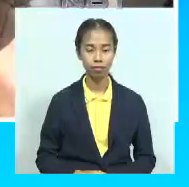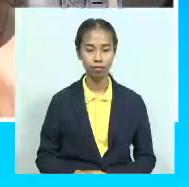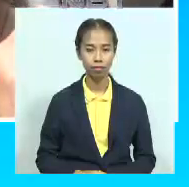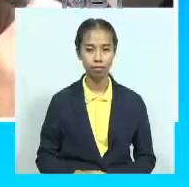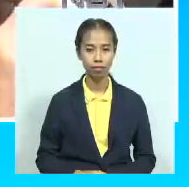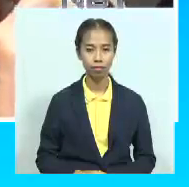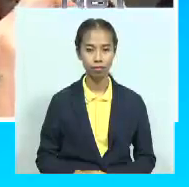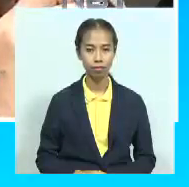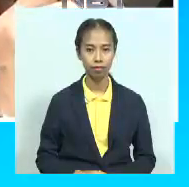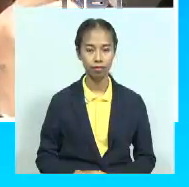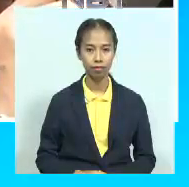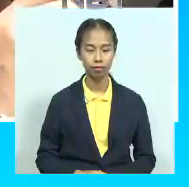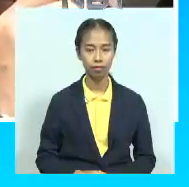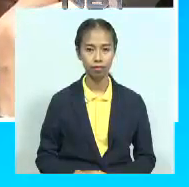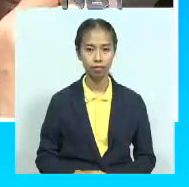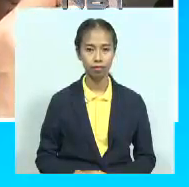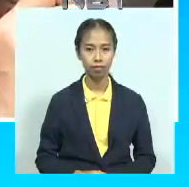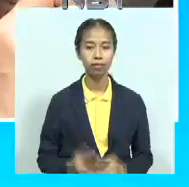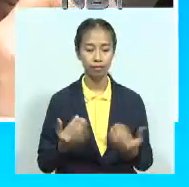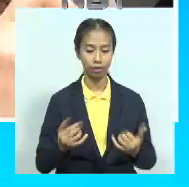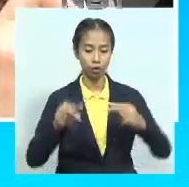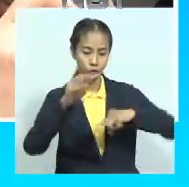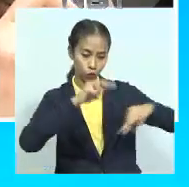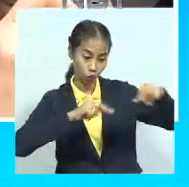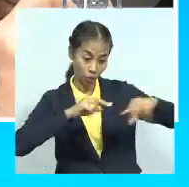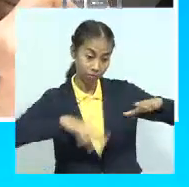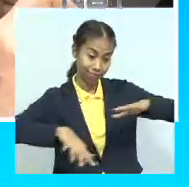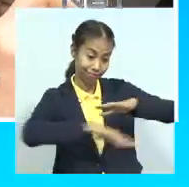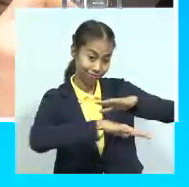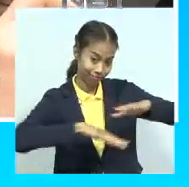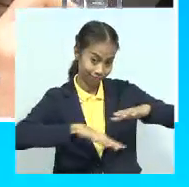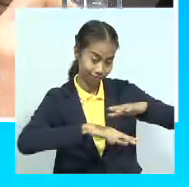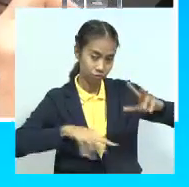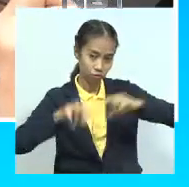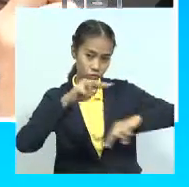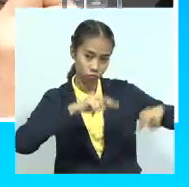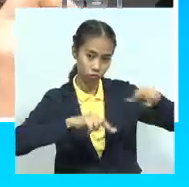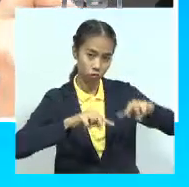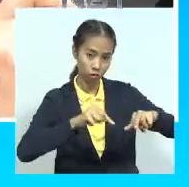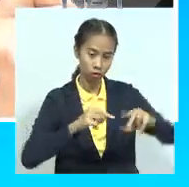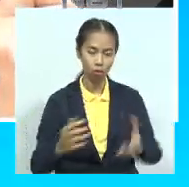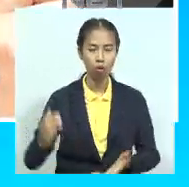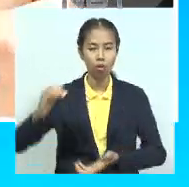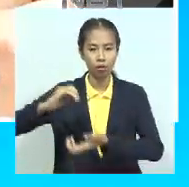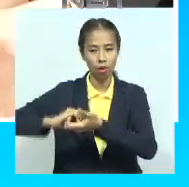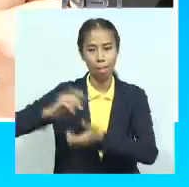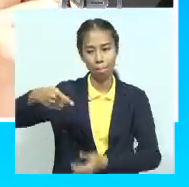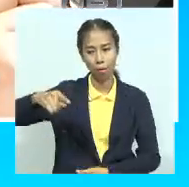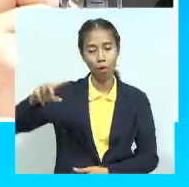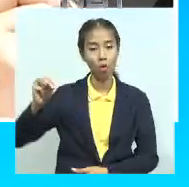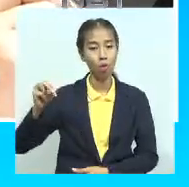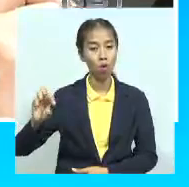ติอย่างไรบ้างคะ การตรวจสอบเบื้องต้นนะครับร่วมกับทางปปง.เนี่ยทราบว่ามี